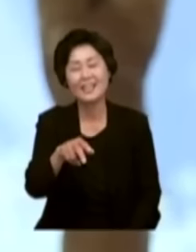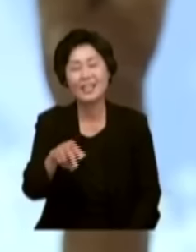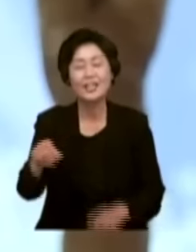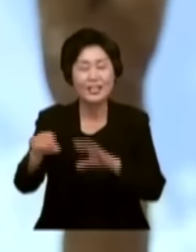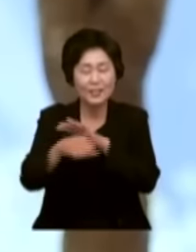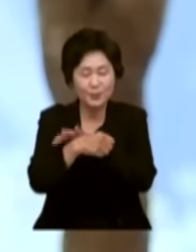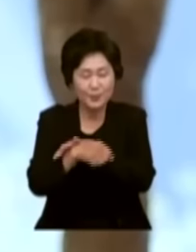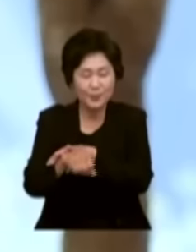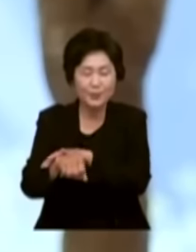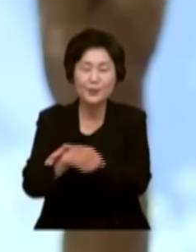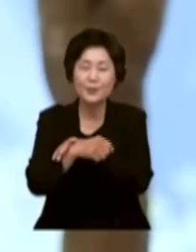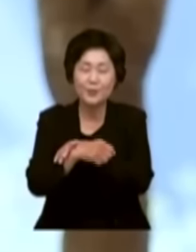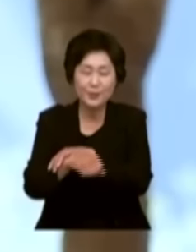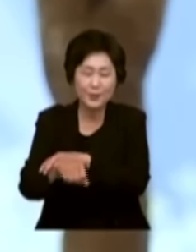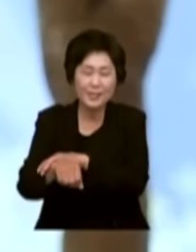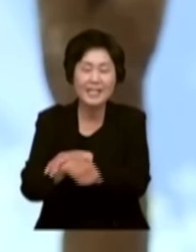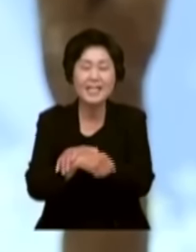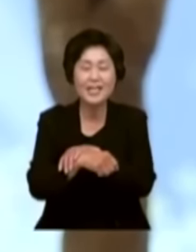종이